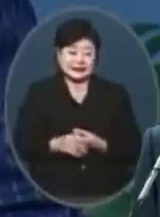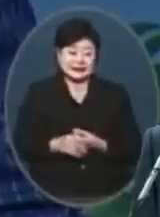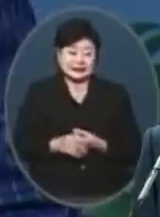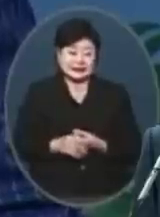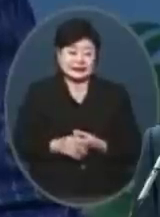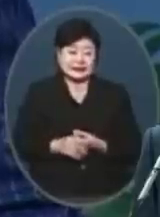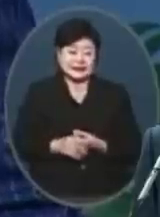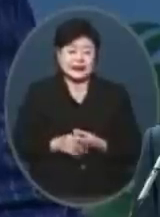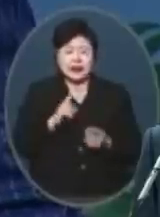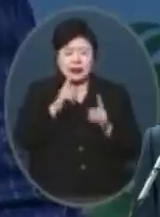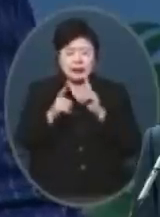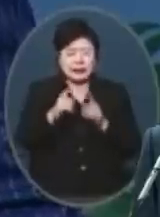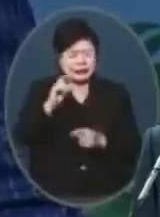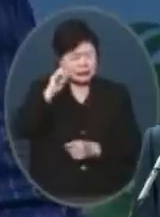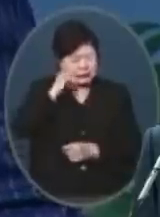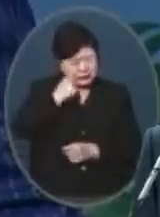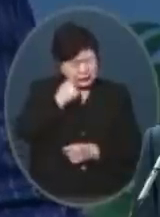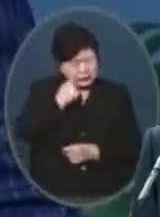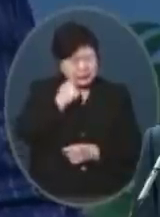말할 수 없는